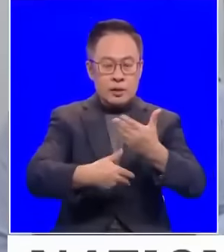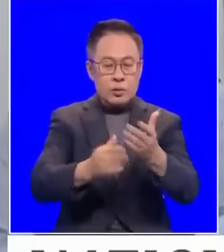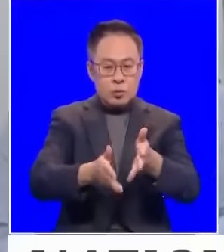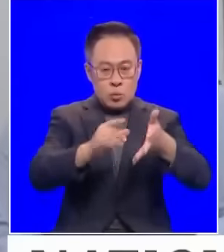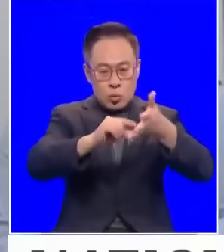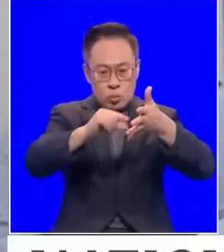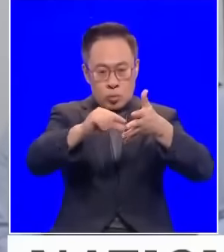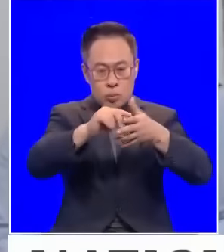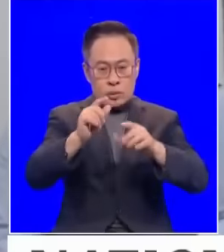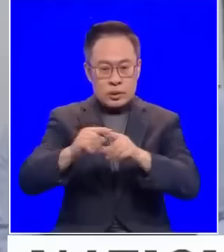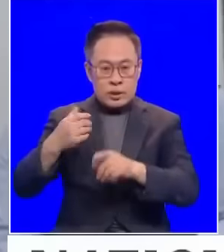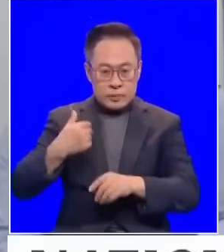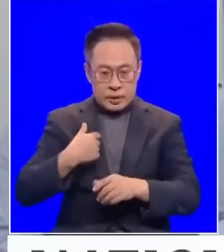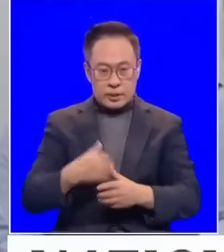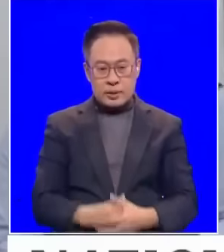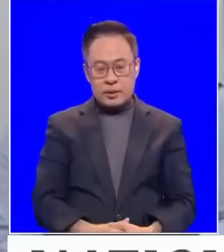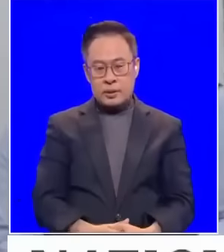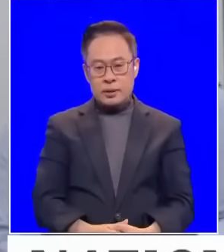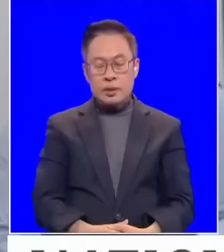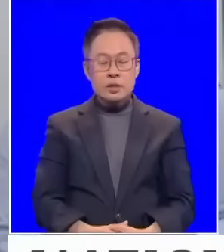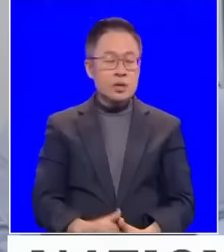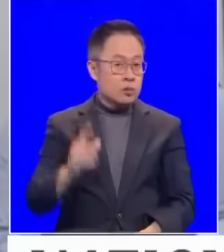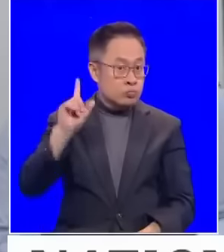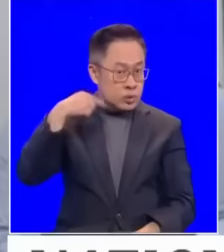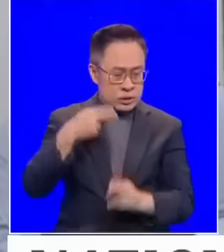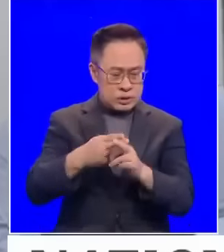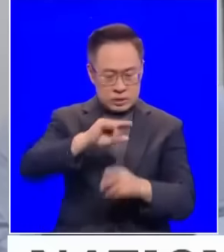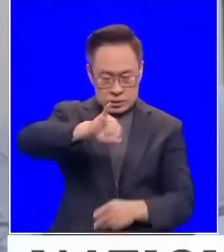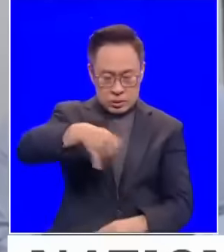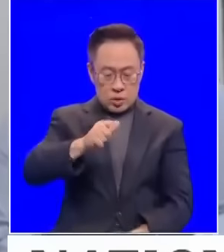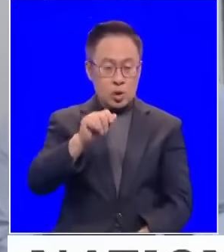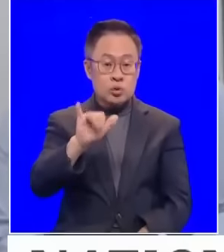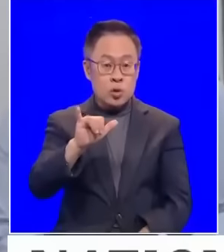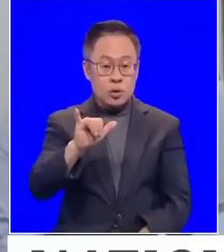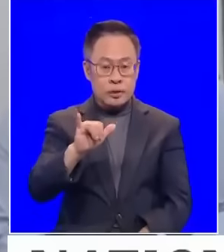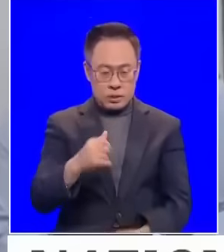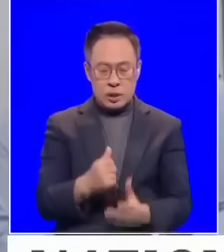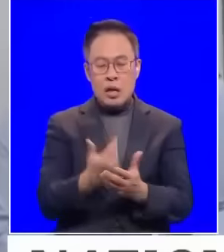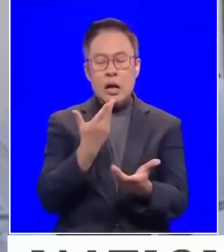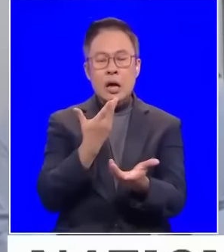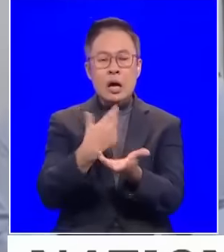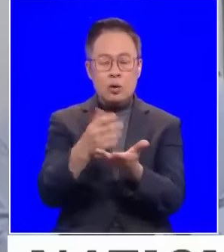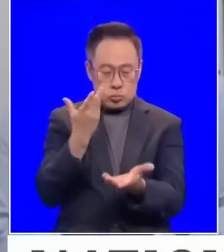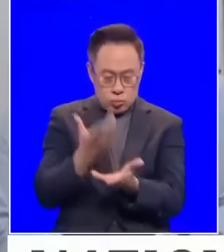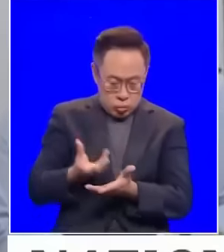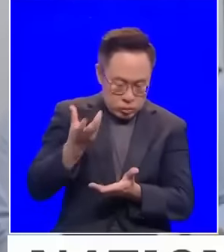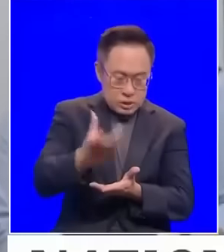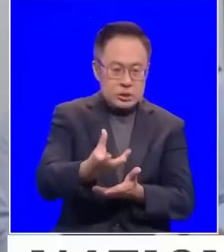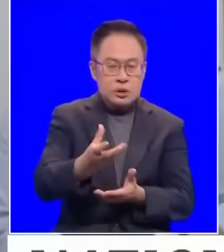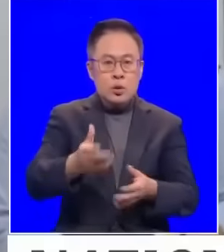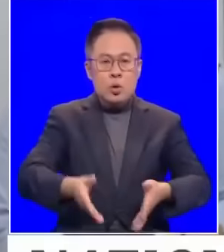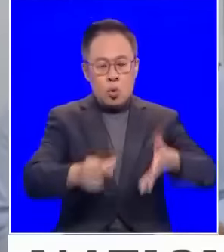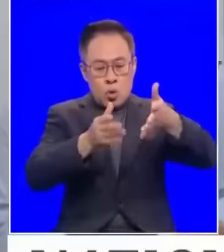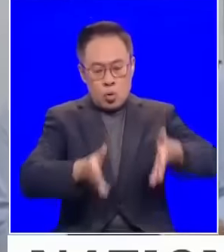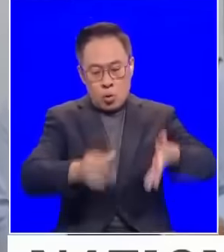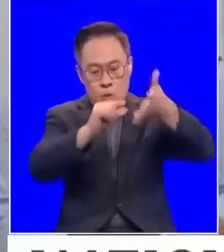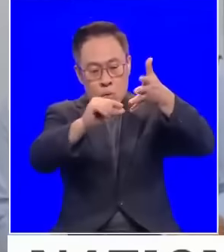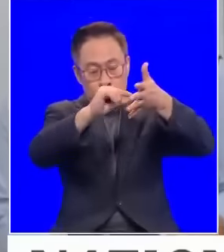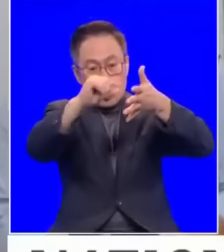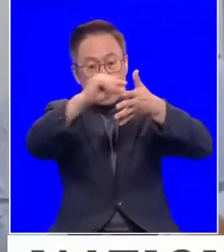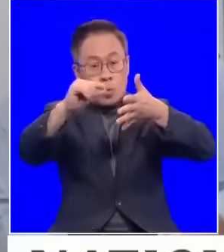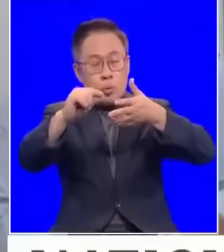ณจอยนะคะคุณจอยเล่าให้ฟังบอกว่าเธอและผู้เสียหายอีกหลายคนเนี่ยไปลงทุนซื้อคอนโดหรูที่ชื่อว่า The New Concept ในพื้น